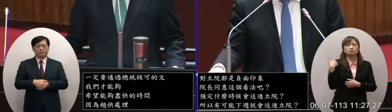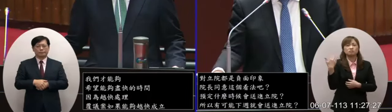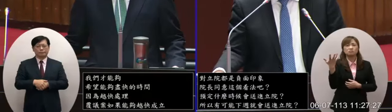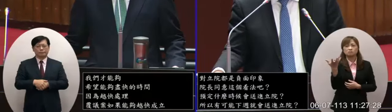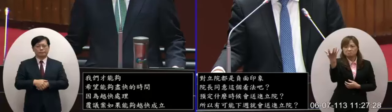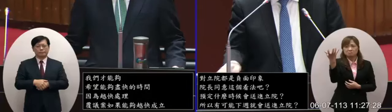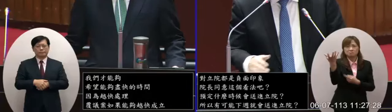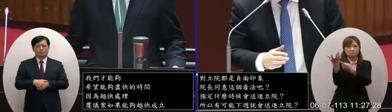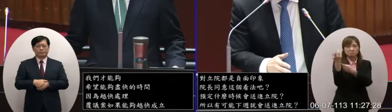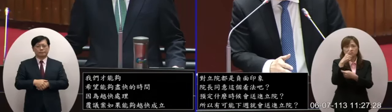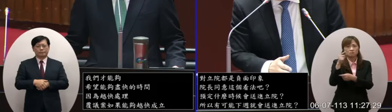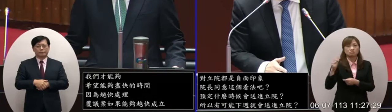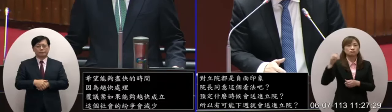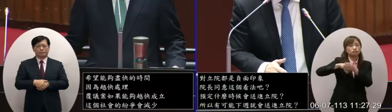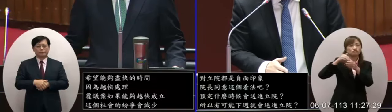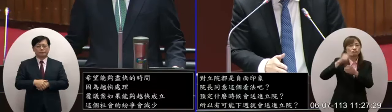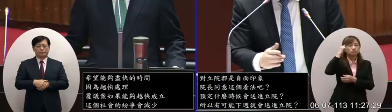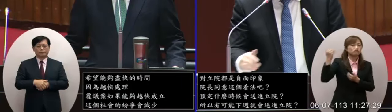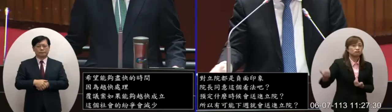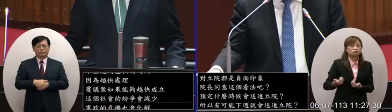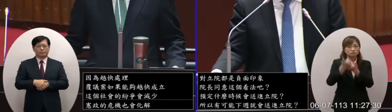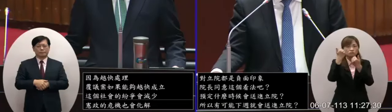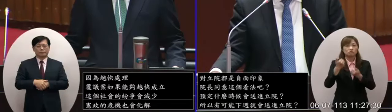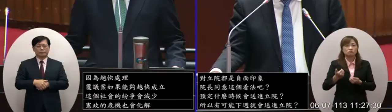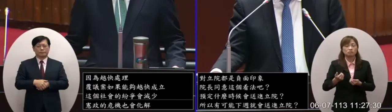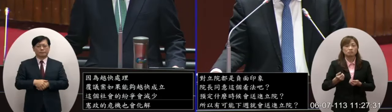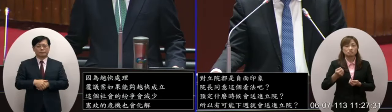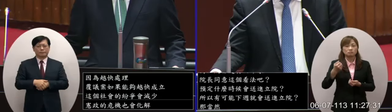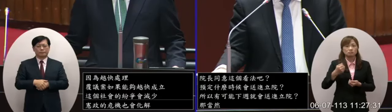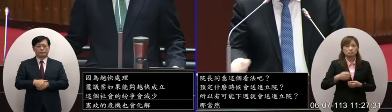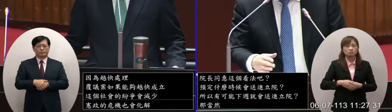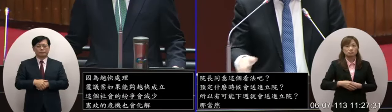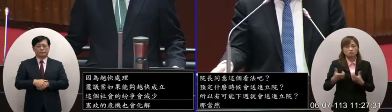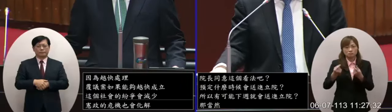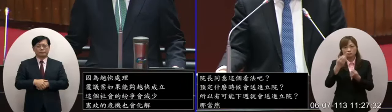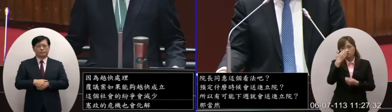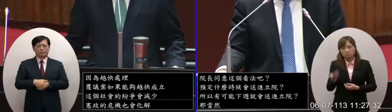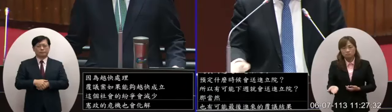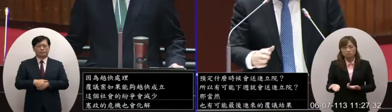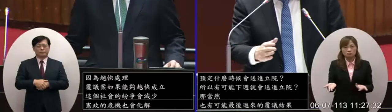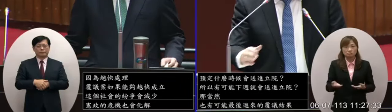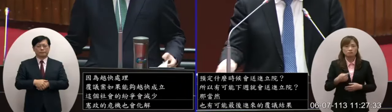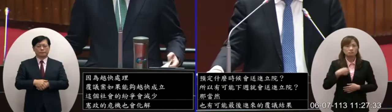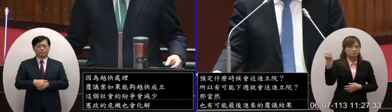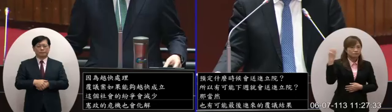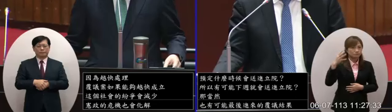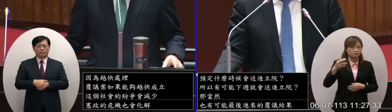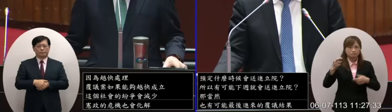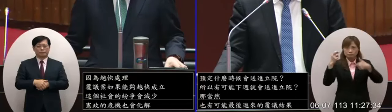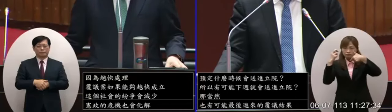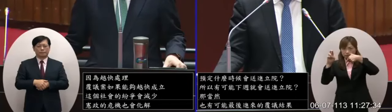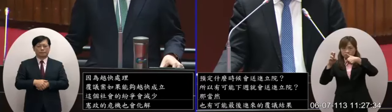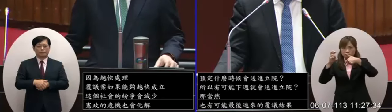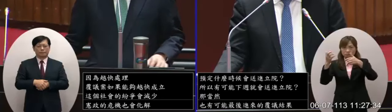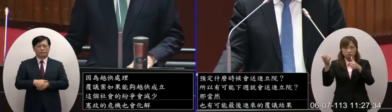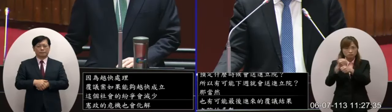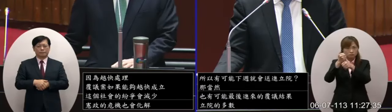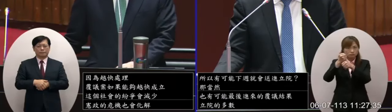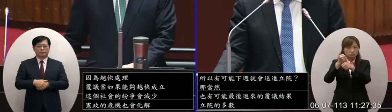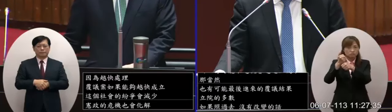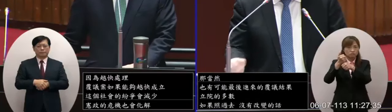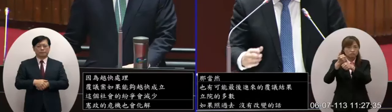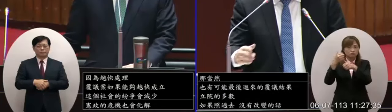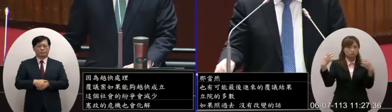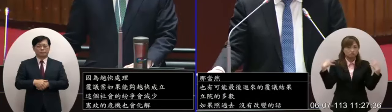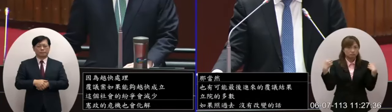有可能是不接受。那如果不接受的话，我听到昨天副攻击总召说，这个行政长如果复议